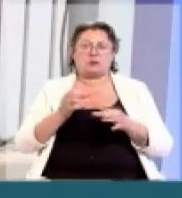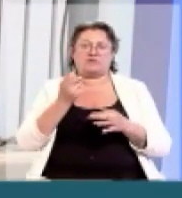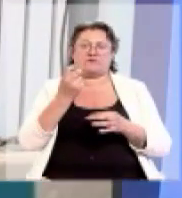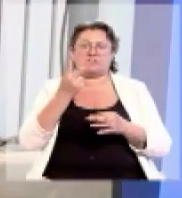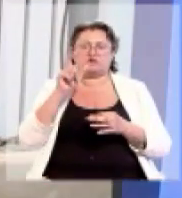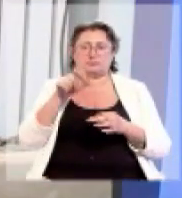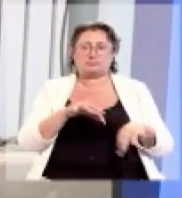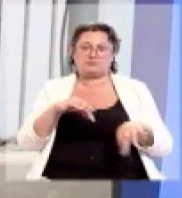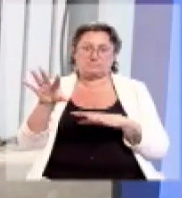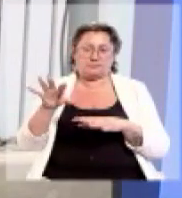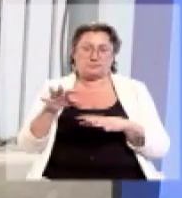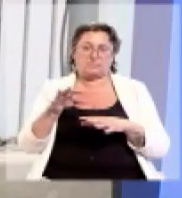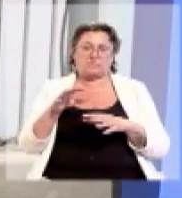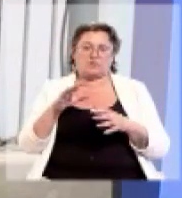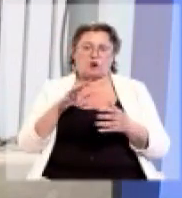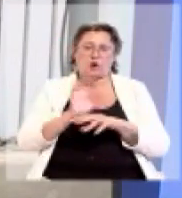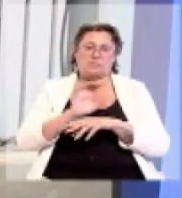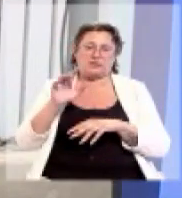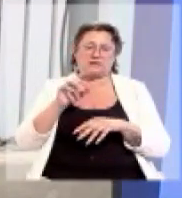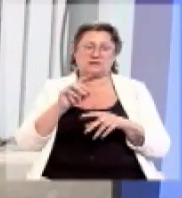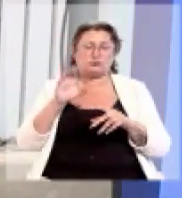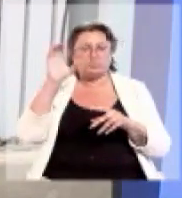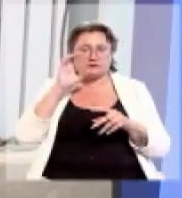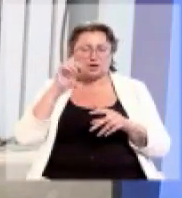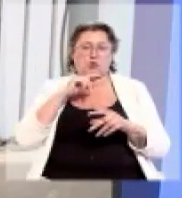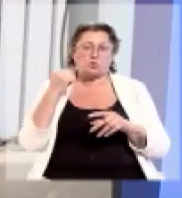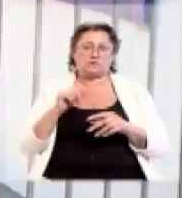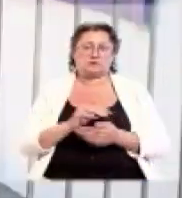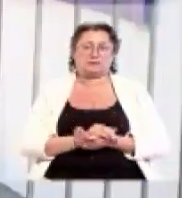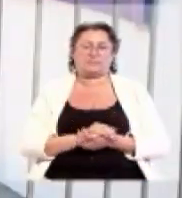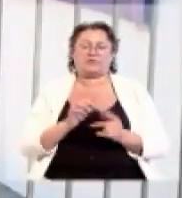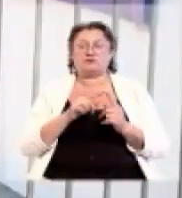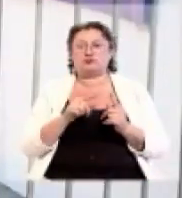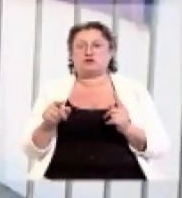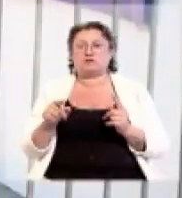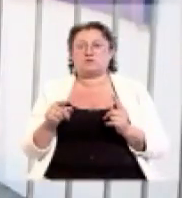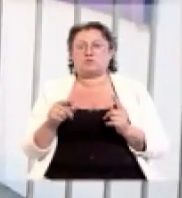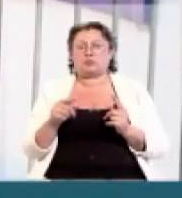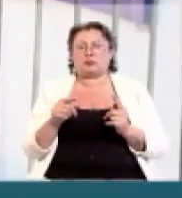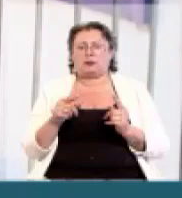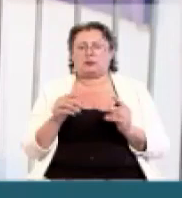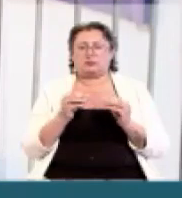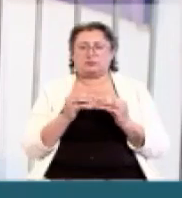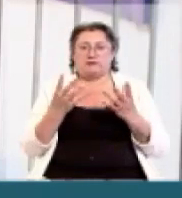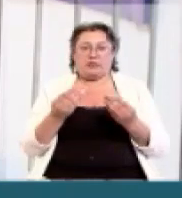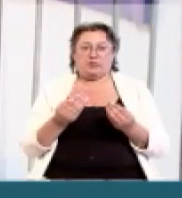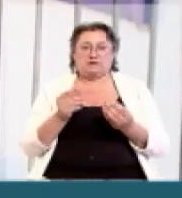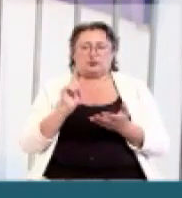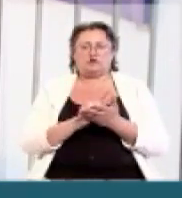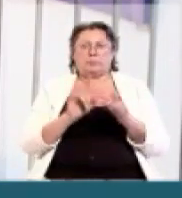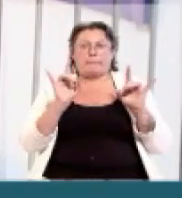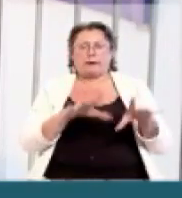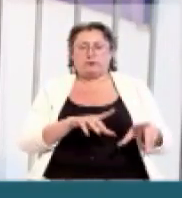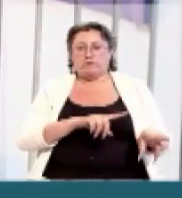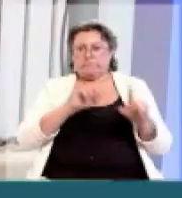12 иностранцев. Также это из Узбекистана и Российской Федерации. В течение 10 дней должны